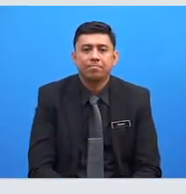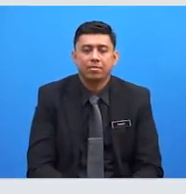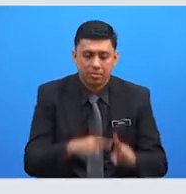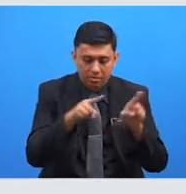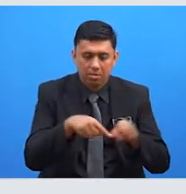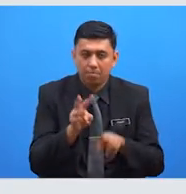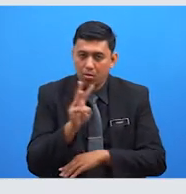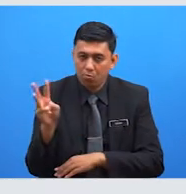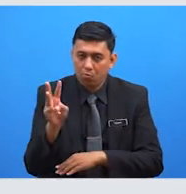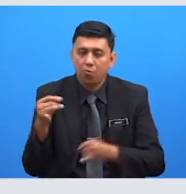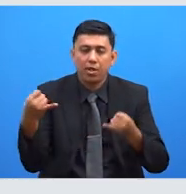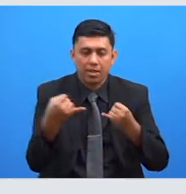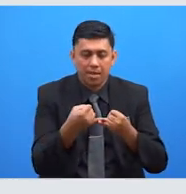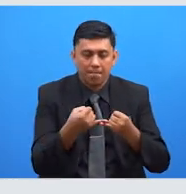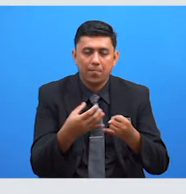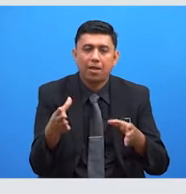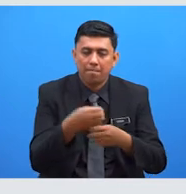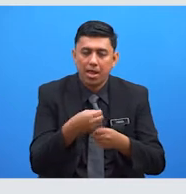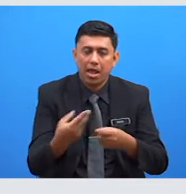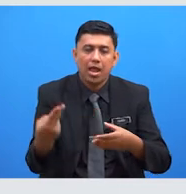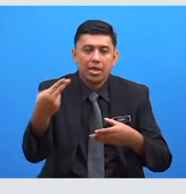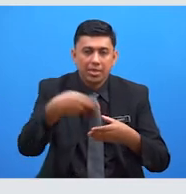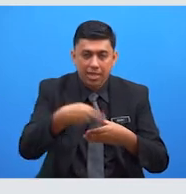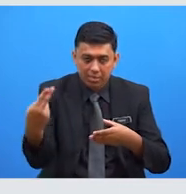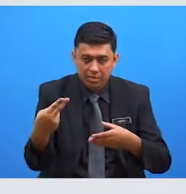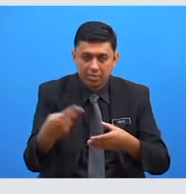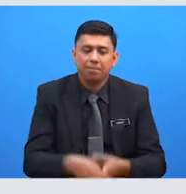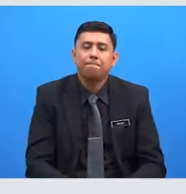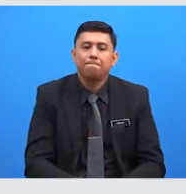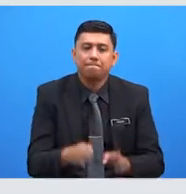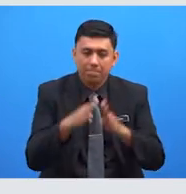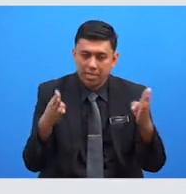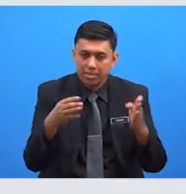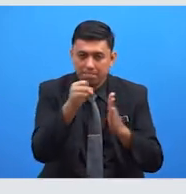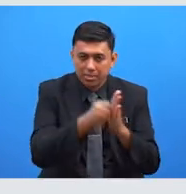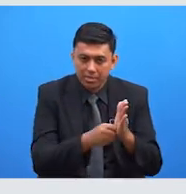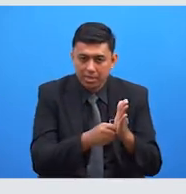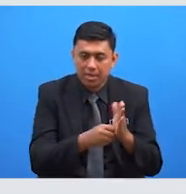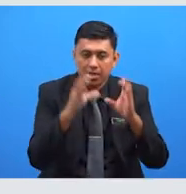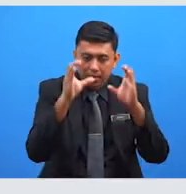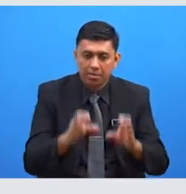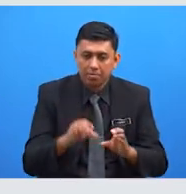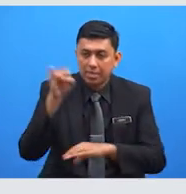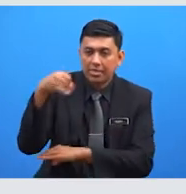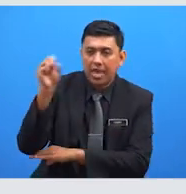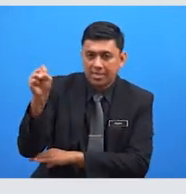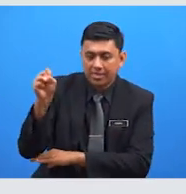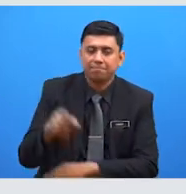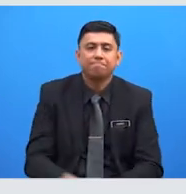Laman web interaktif dapat dihasilkan menggunakan bahasa penskripan klien iaitu